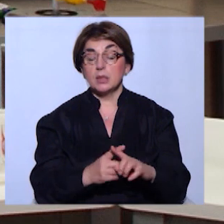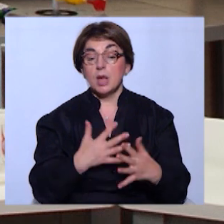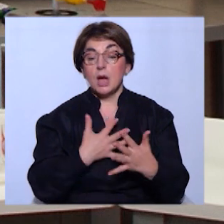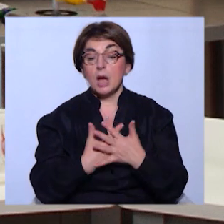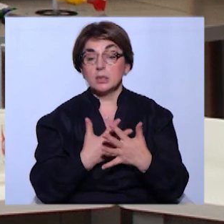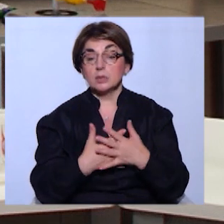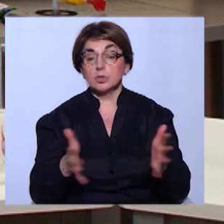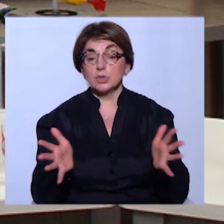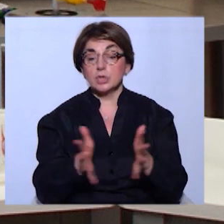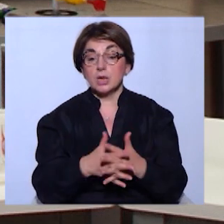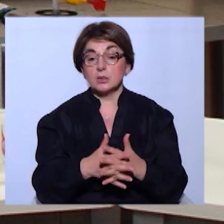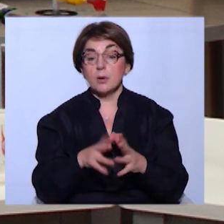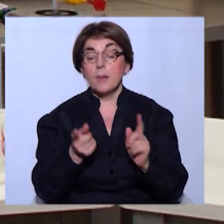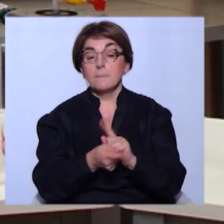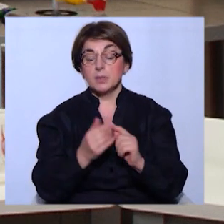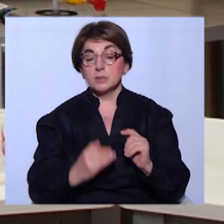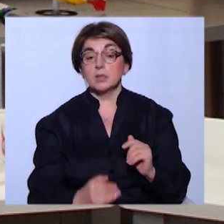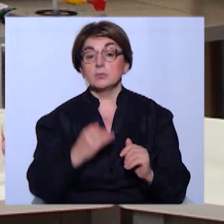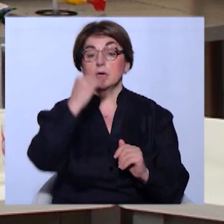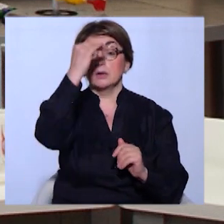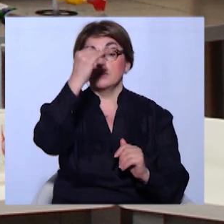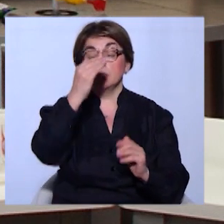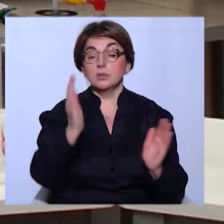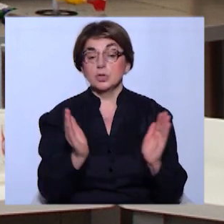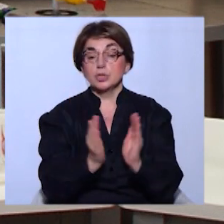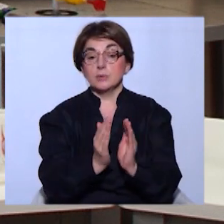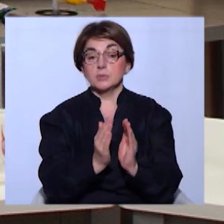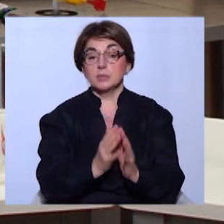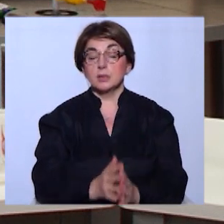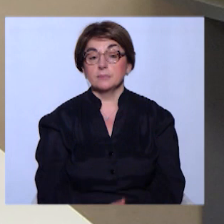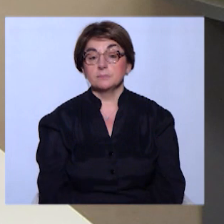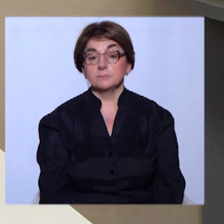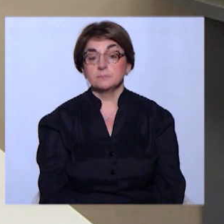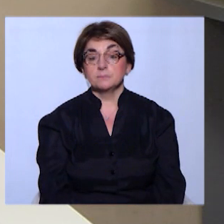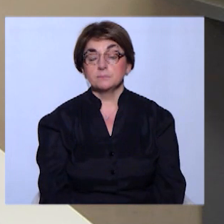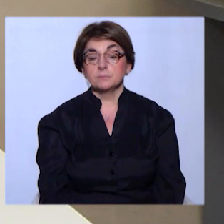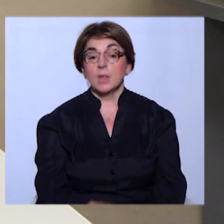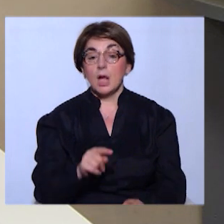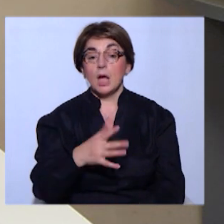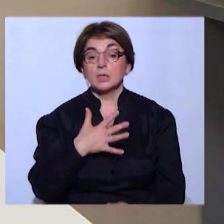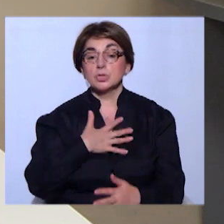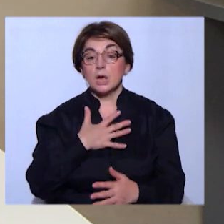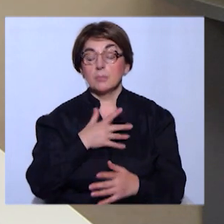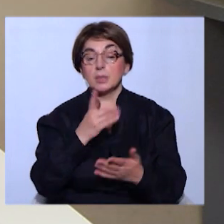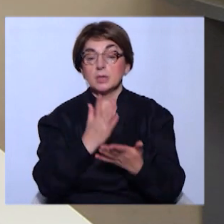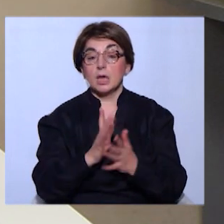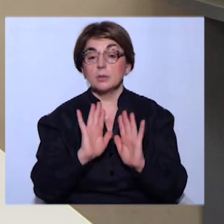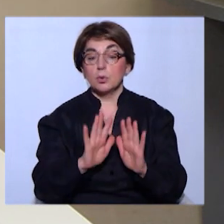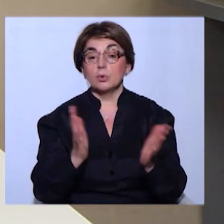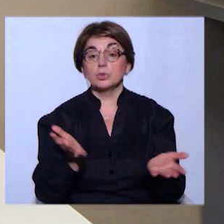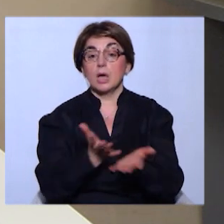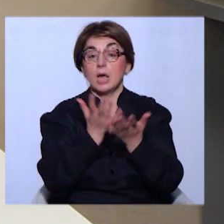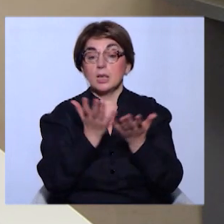არამეტალების აქტიურობა და რეაქციის უნარიანობა ზევიდან ქვევით გადანაცვლებისას შემცირდა. ამ ჯგუფში მხოლოდ ჟანგბადია აირადი,